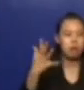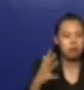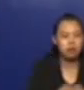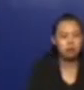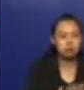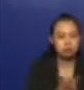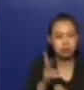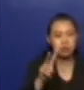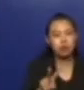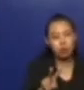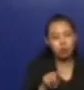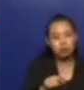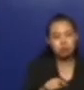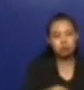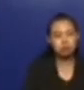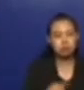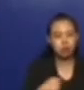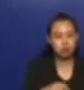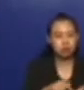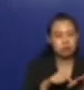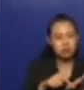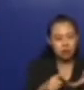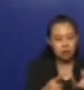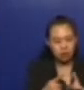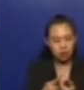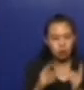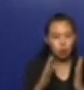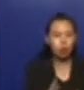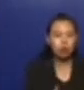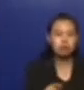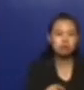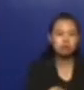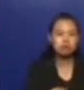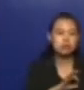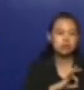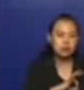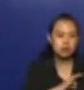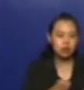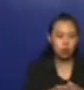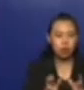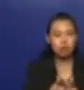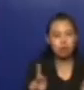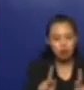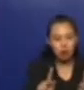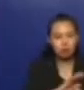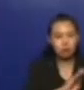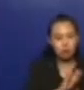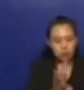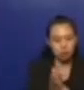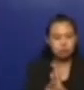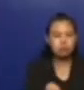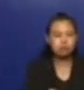2 อาทิตย์หลังจากที่ผมเสนอนับองค์ประชุมแต่งตั้งกรรมการปฏิรูปขึ้นมา